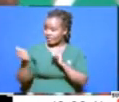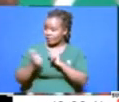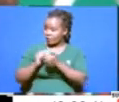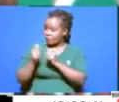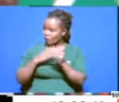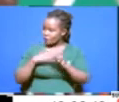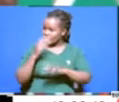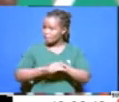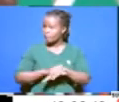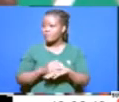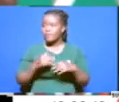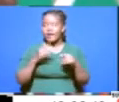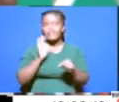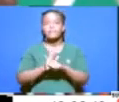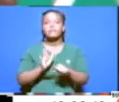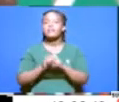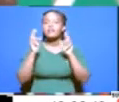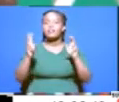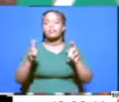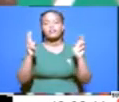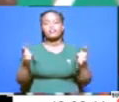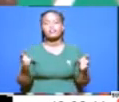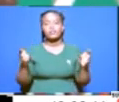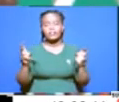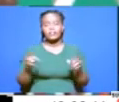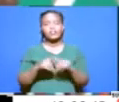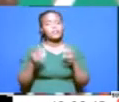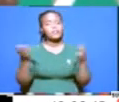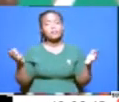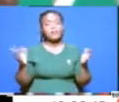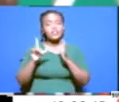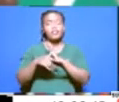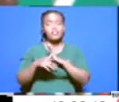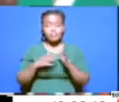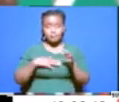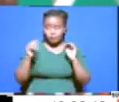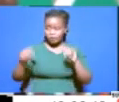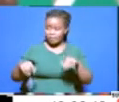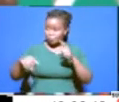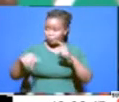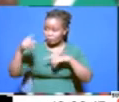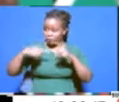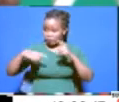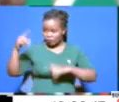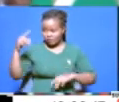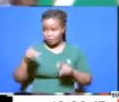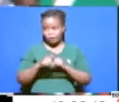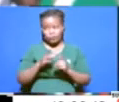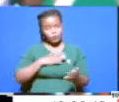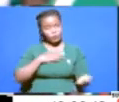issues in my putting and my chipping, but in the end I was able to come and win. And I would like to say I thank